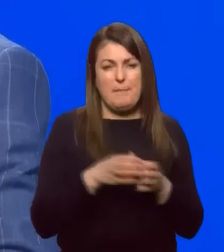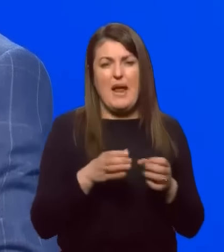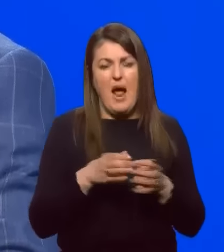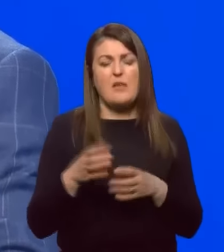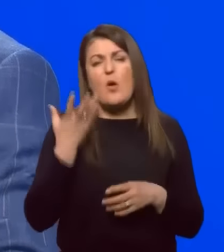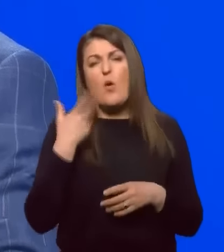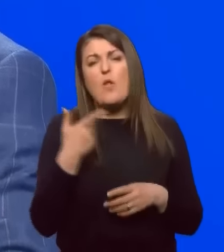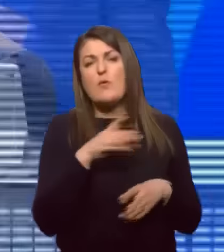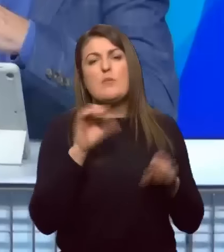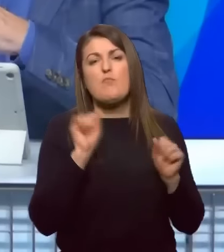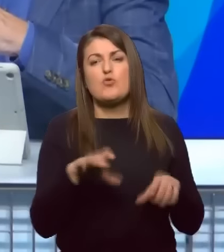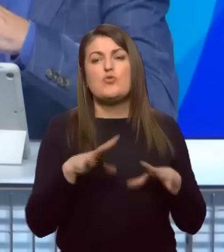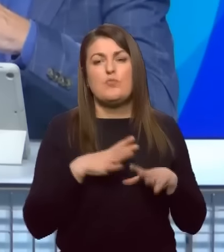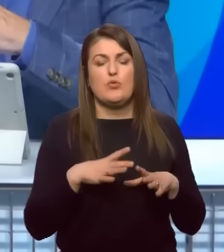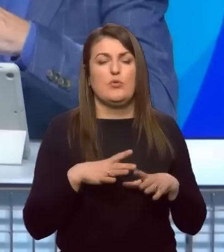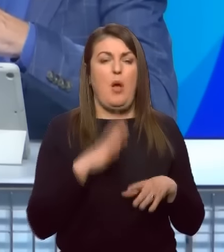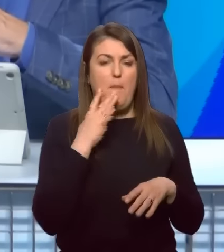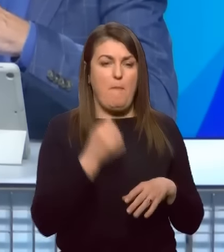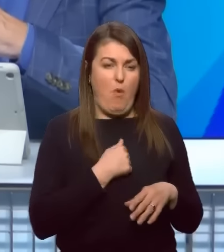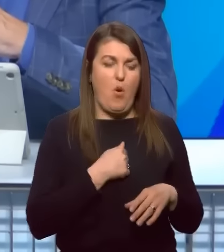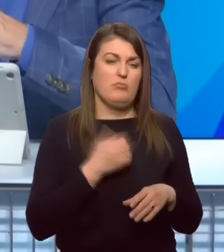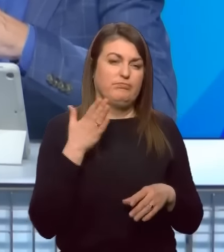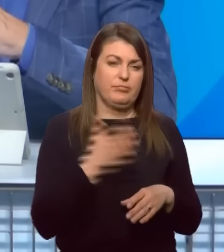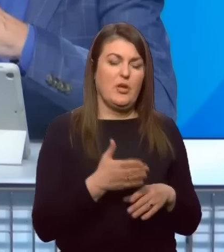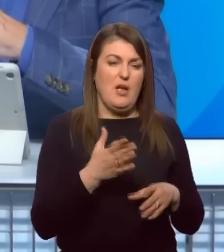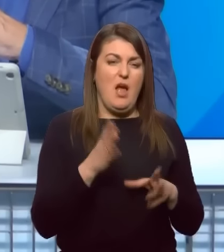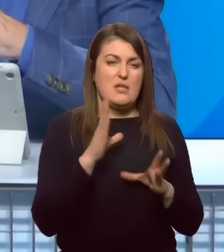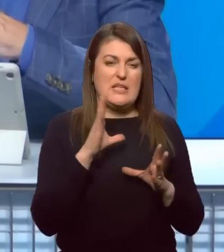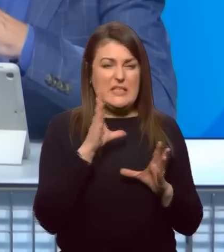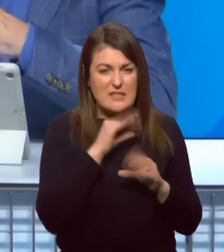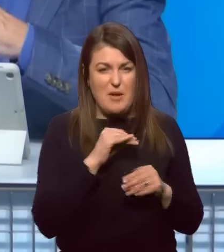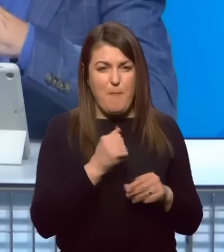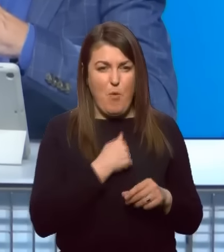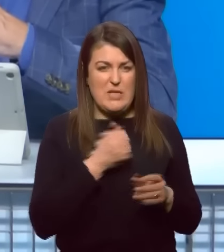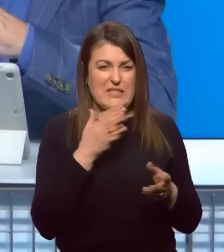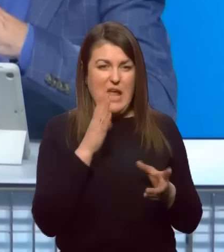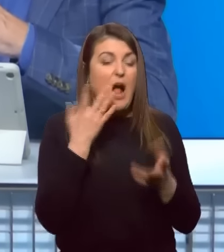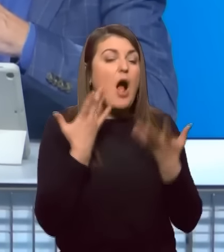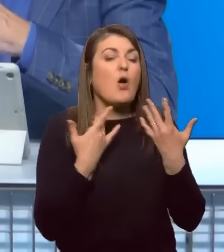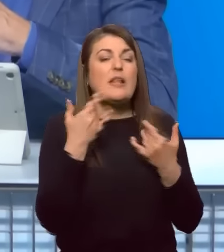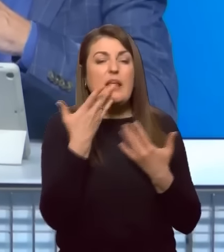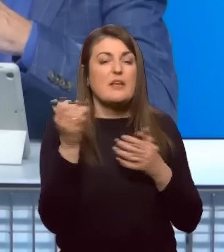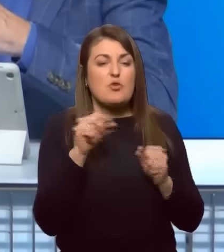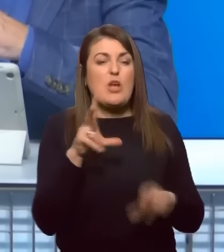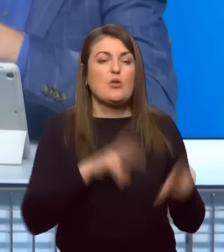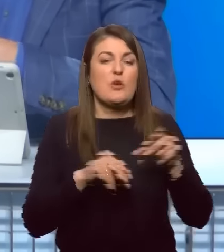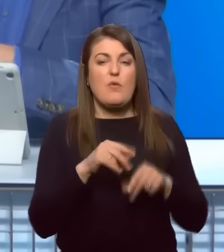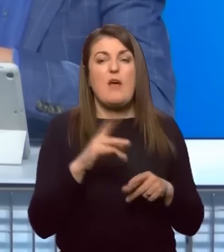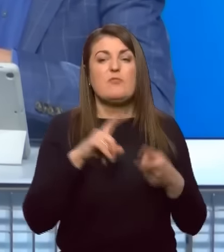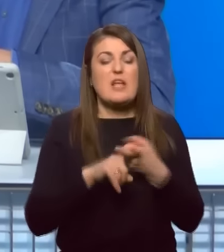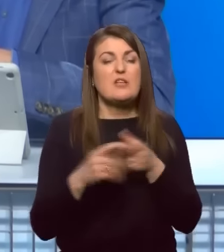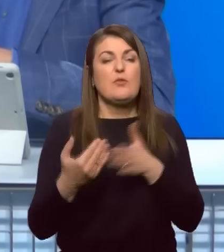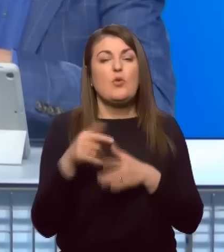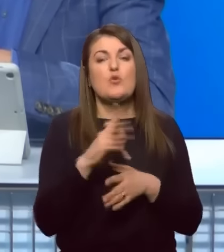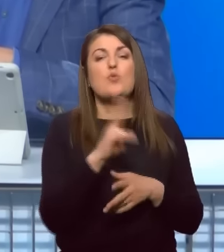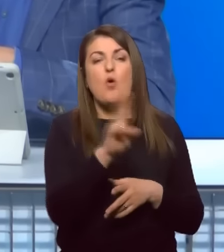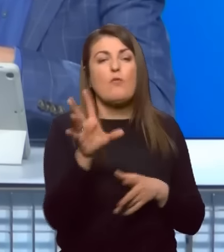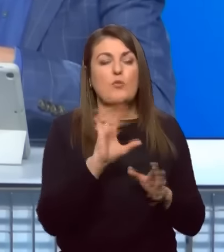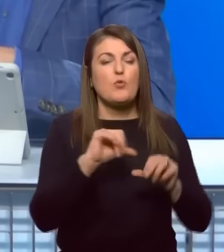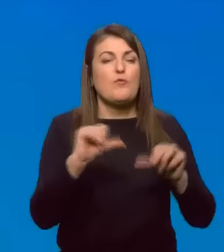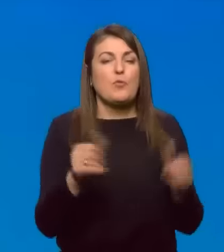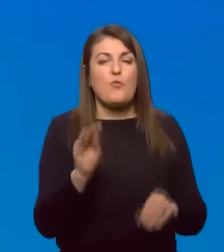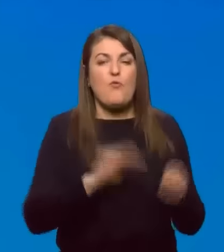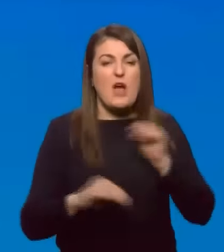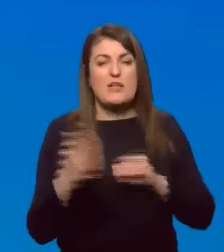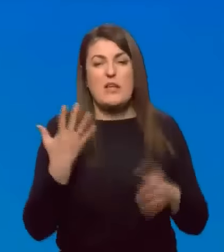вони можуть бути боєздатними, стати боєздатними, коли на них можна розраховувати? В залежності від того, саме з кого вони будуть